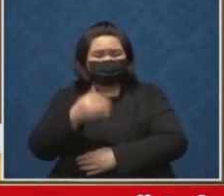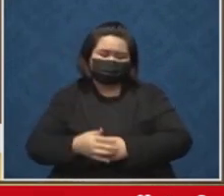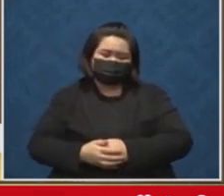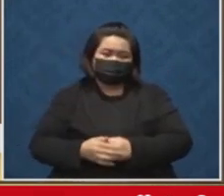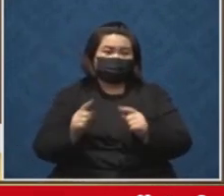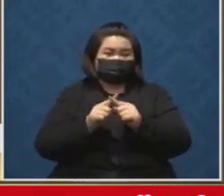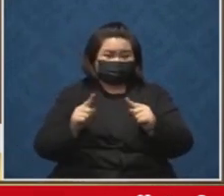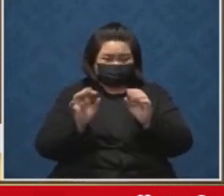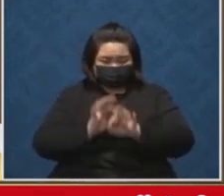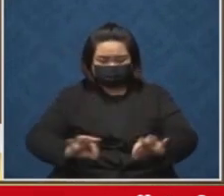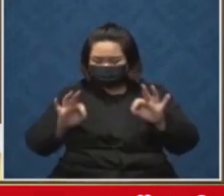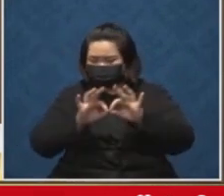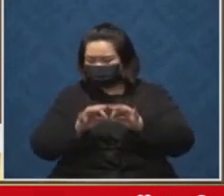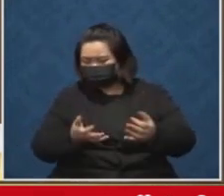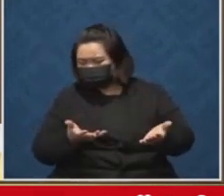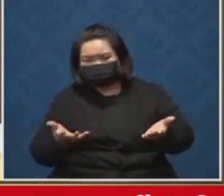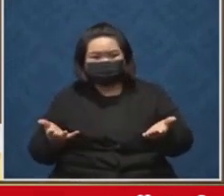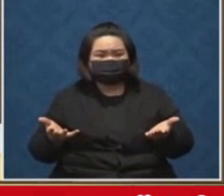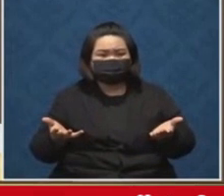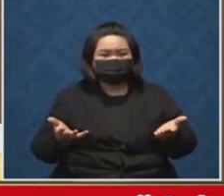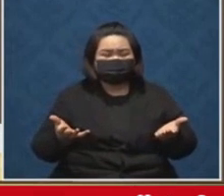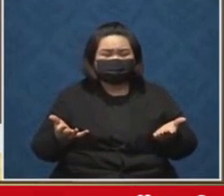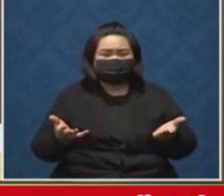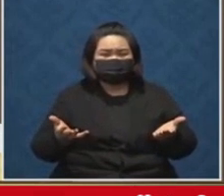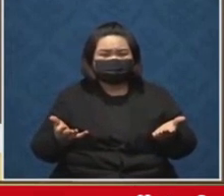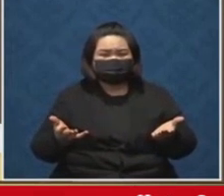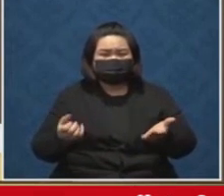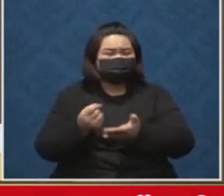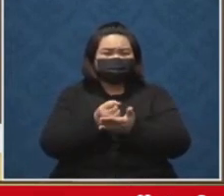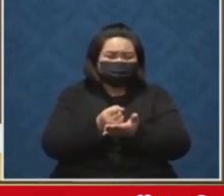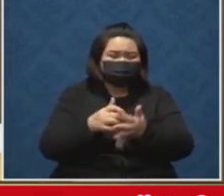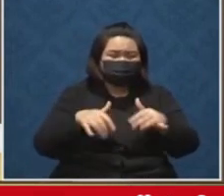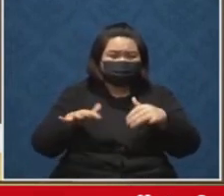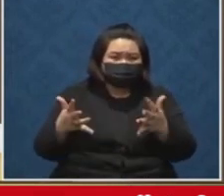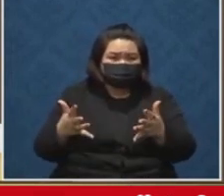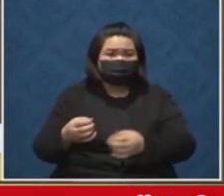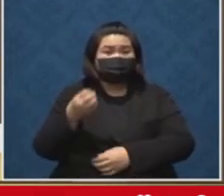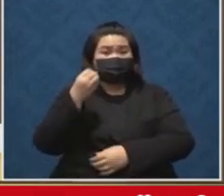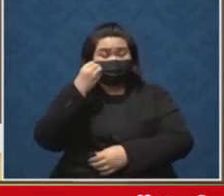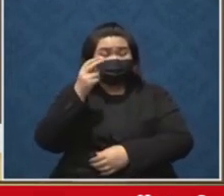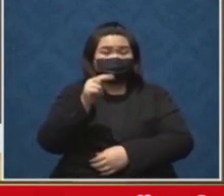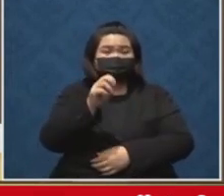แต่โดยความเป็นจริงไม่มีอะครับไม่มีไม่ว่าบ้านนีละ